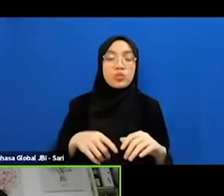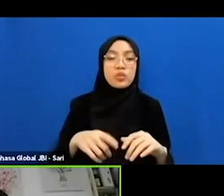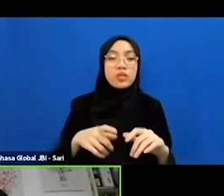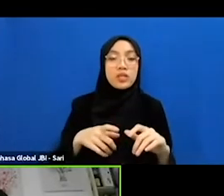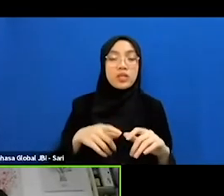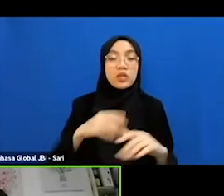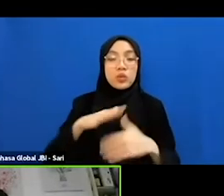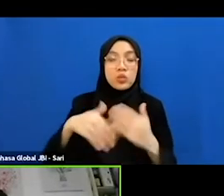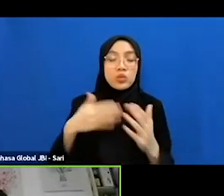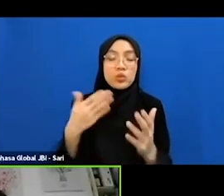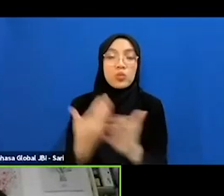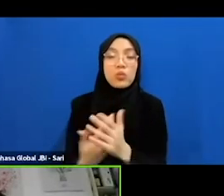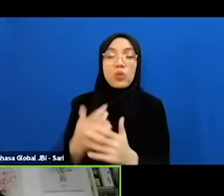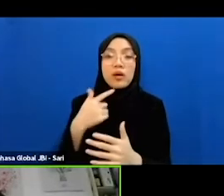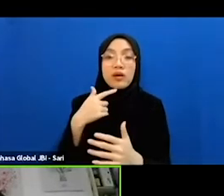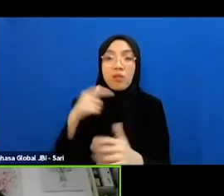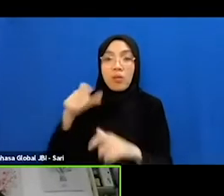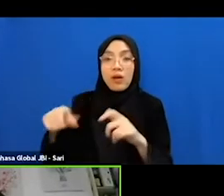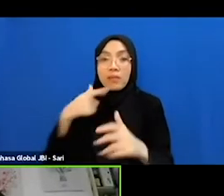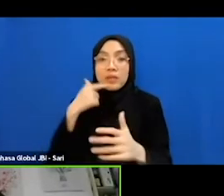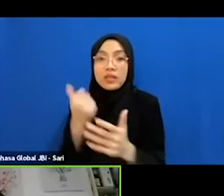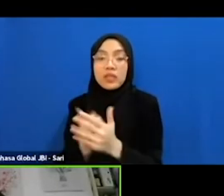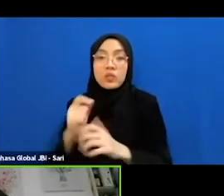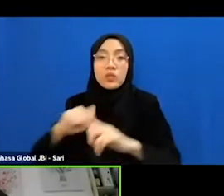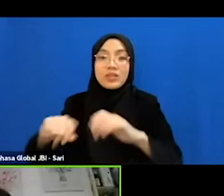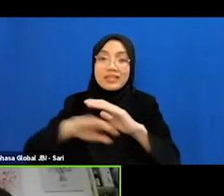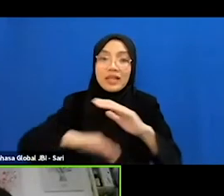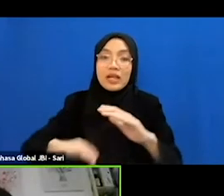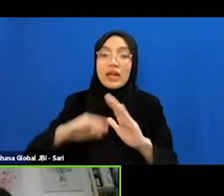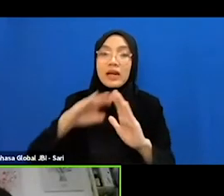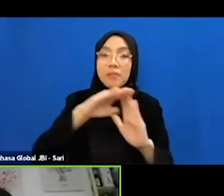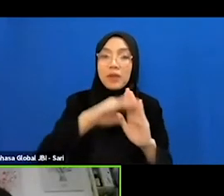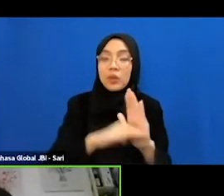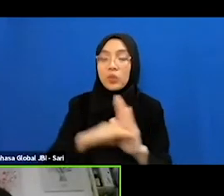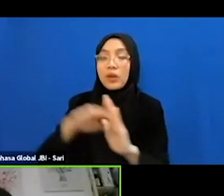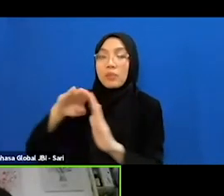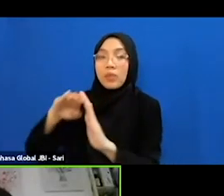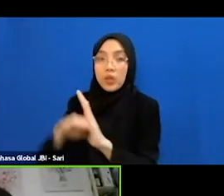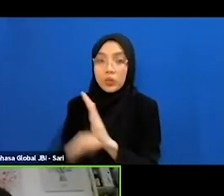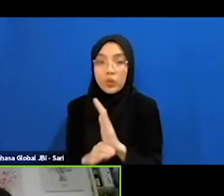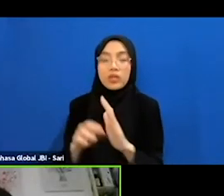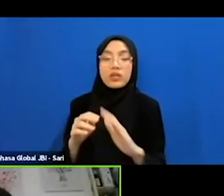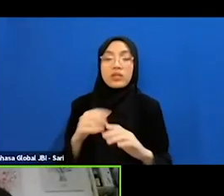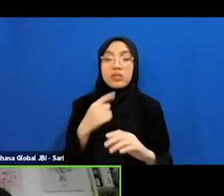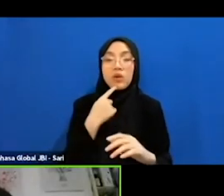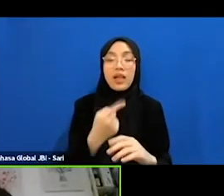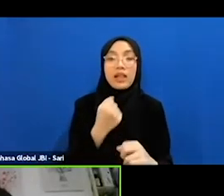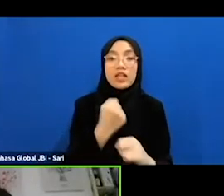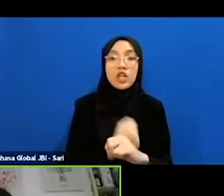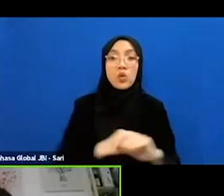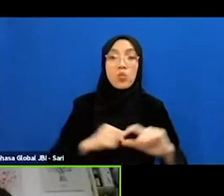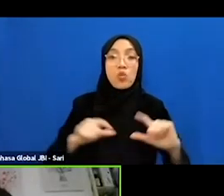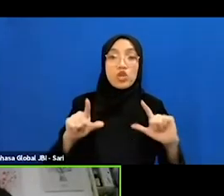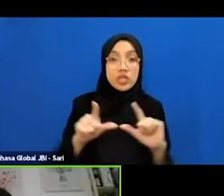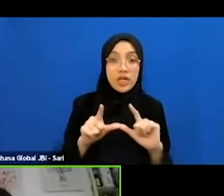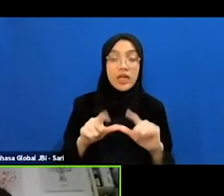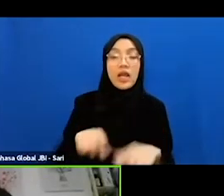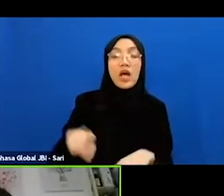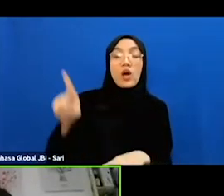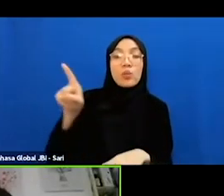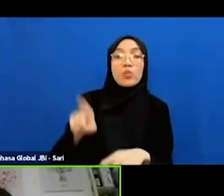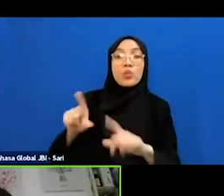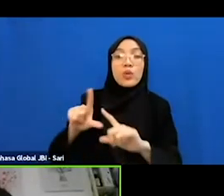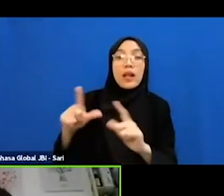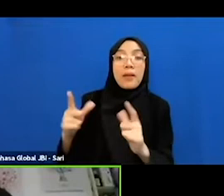seluruh pemangku kepentingan mengenai standardisasi dan juga peraturan terkait Gringsing sendiri dan kemudian perlu ada juga